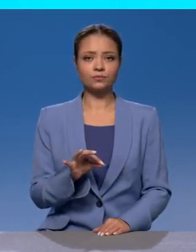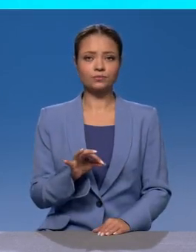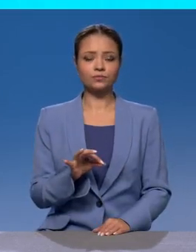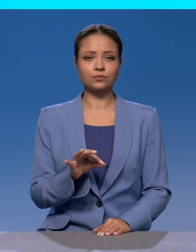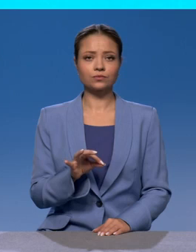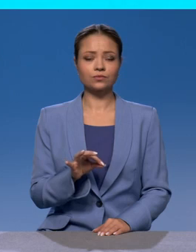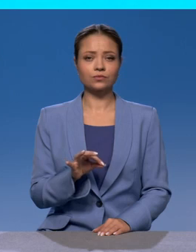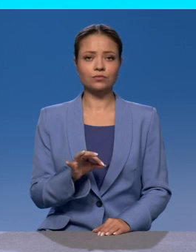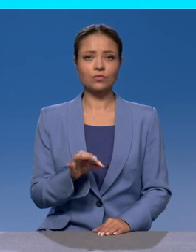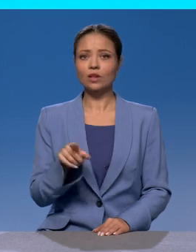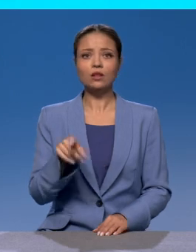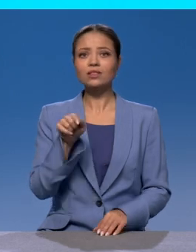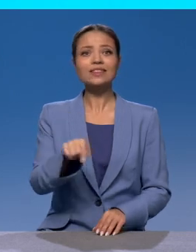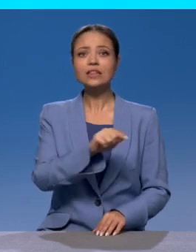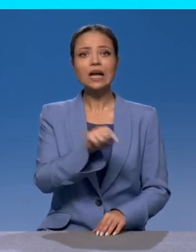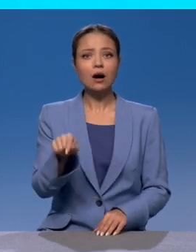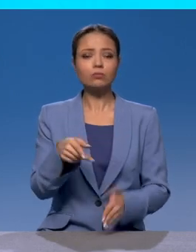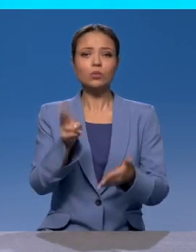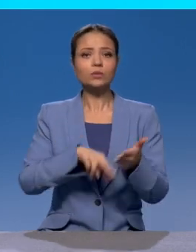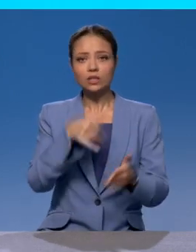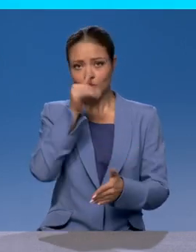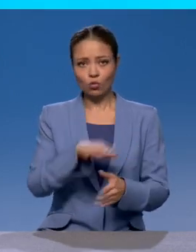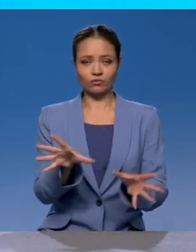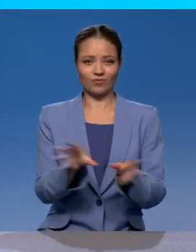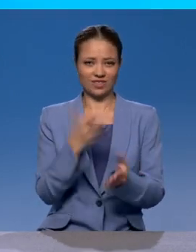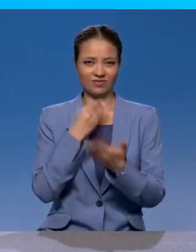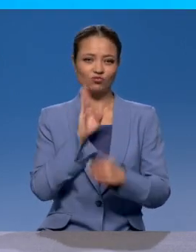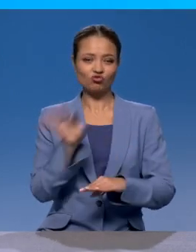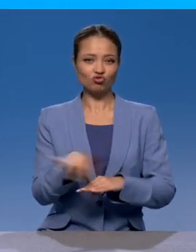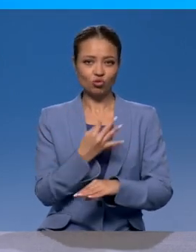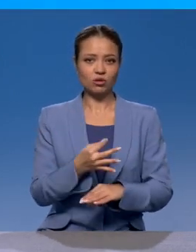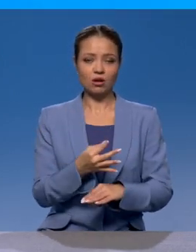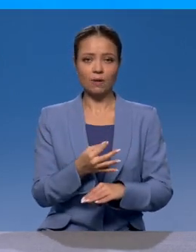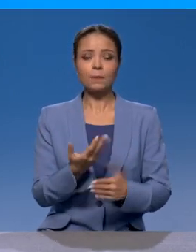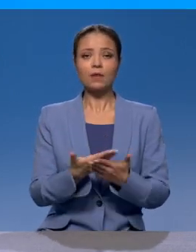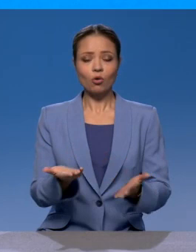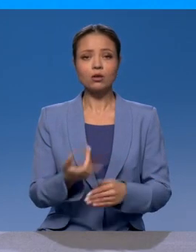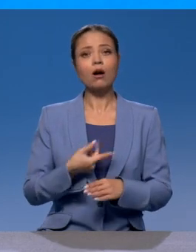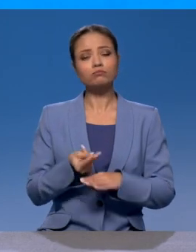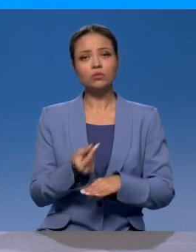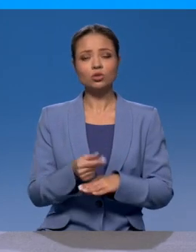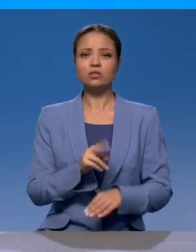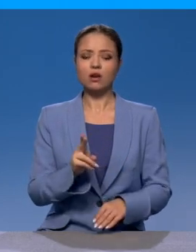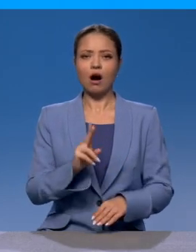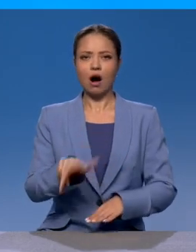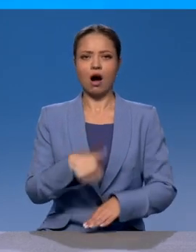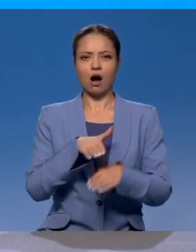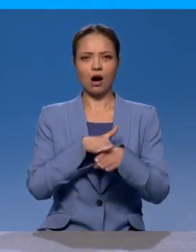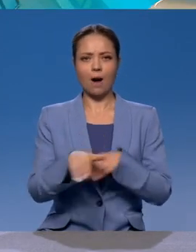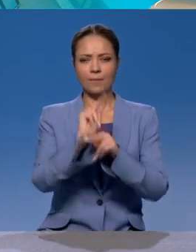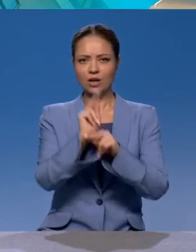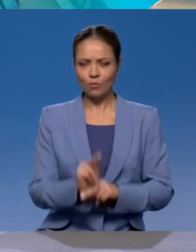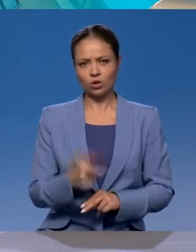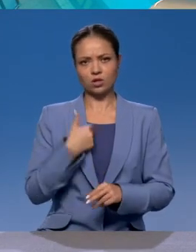могут прописываться там вместе со своими женами. Угу. А квартира, значит, за капремонт я по этой причине